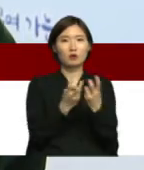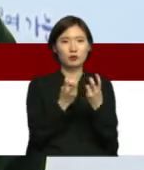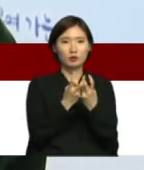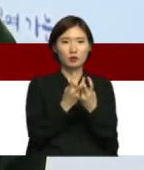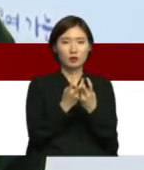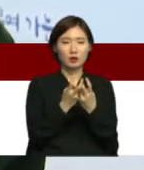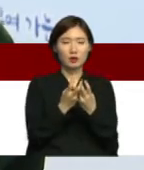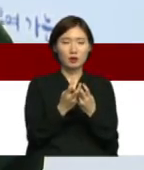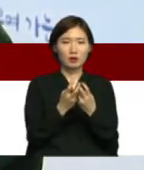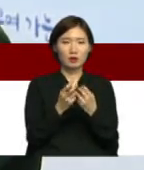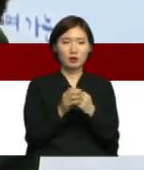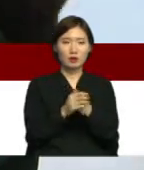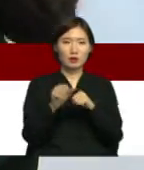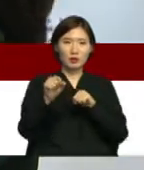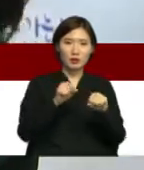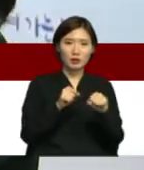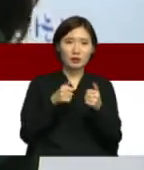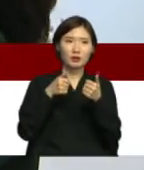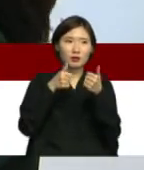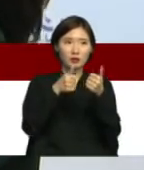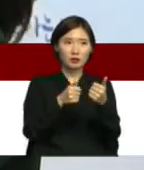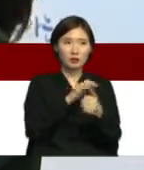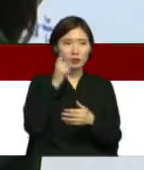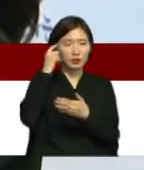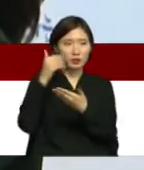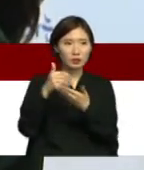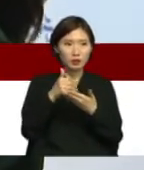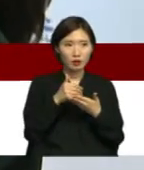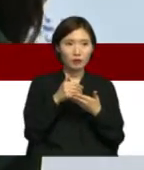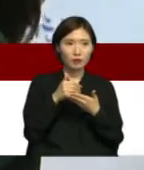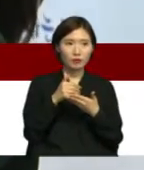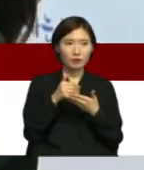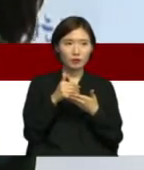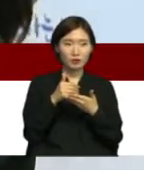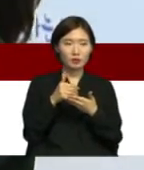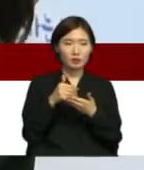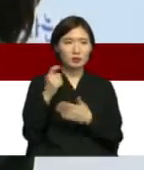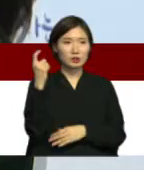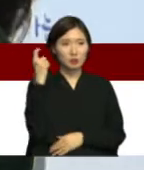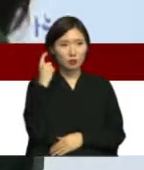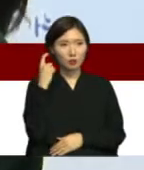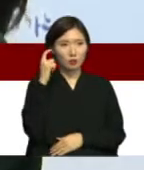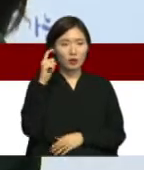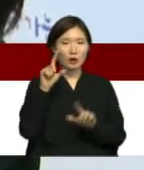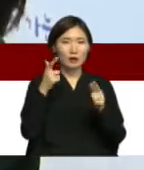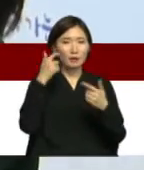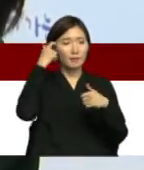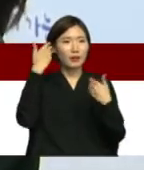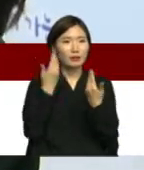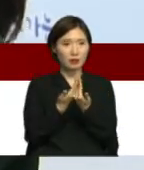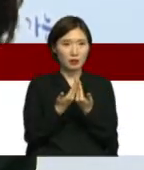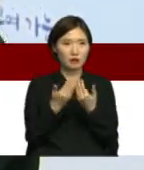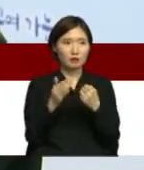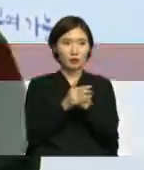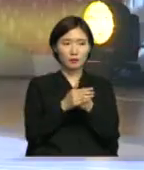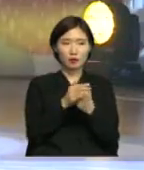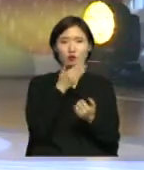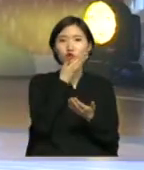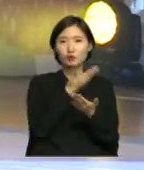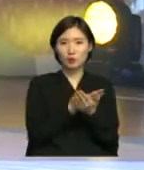하느냐에 따라서 사실 우리의 의견을 뭐 들어줄 수 있고 아니면 그 반대되게 될 수도 있다 보니까 그래서 선거가 중요한 것